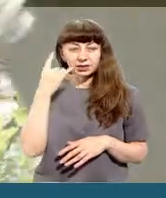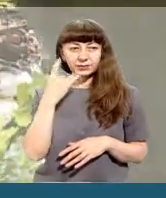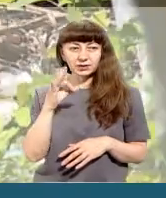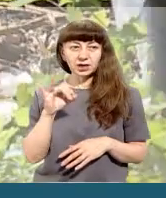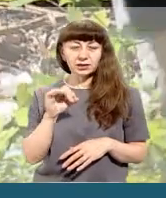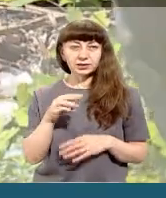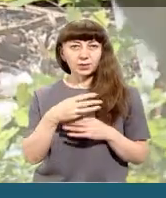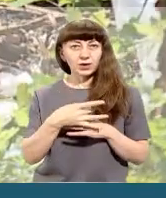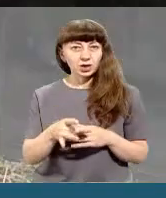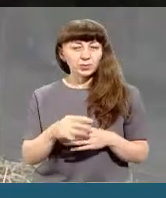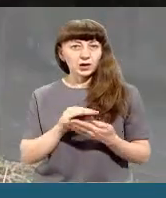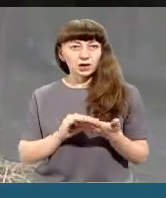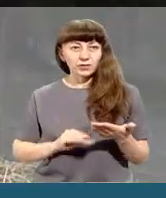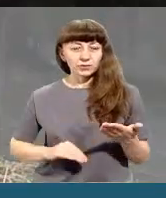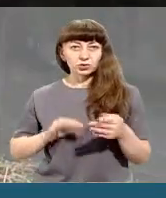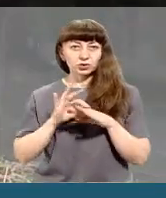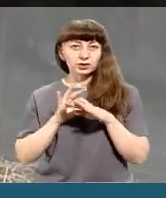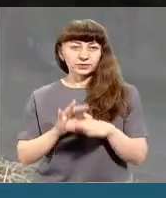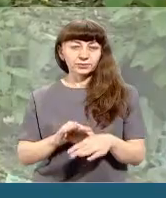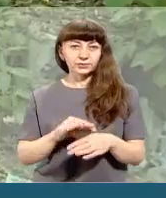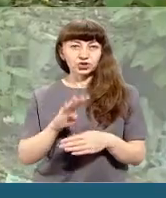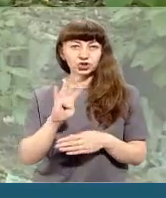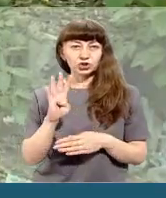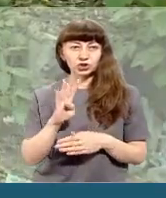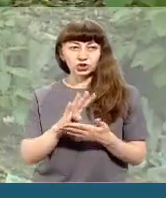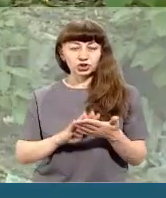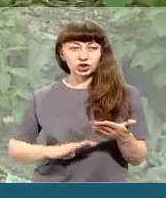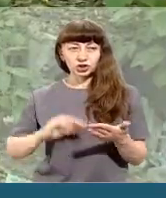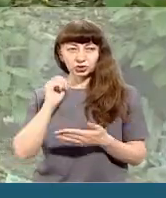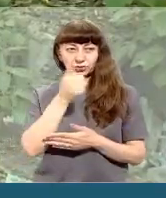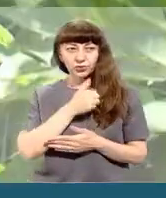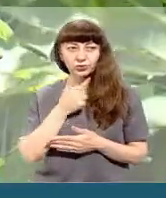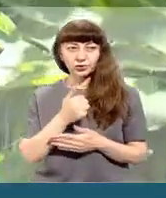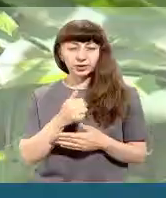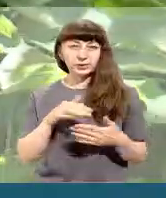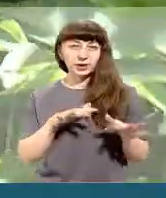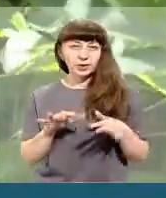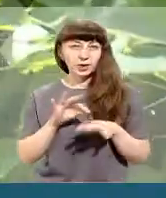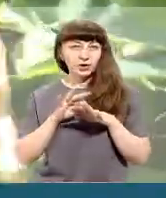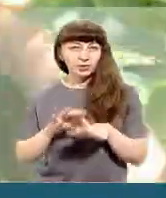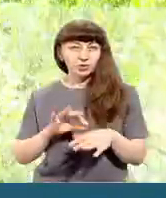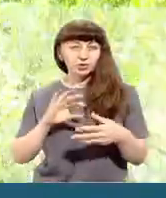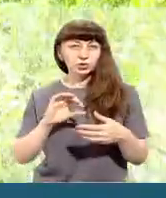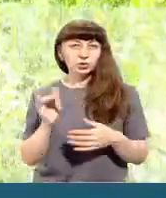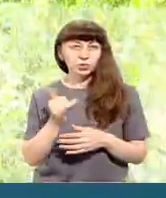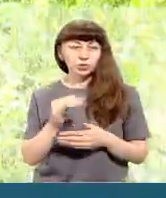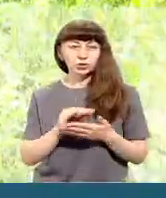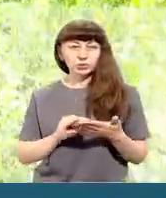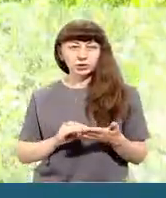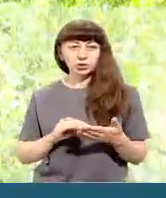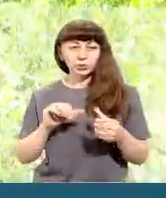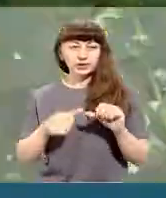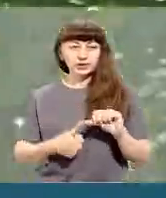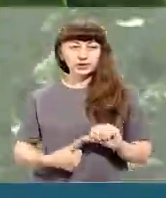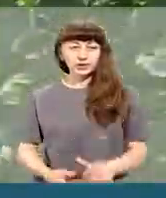Миндокоринском районе будет проходить в течение года. В рамках экологического мероприятия активисты намерены регулярно проводить субботники и вносить лепту в